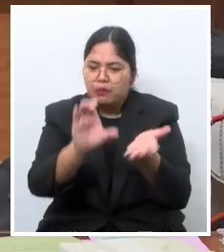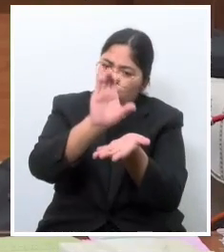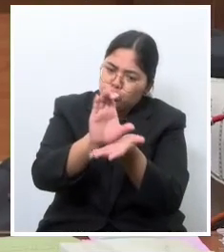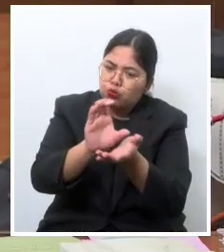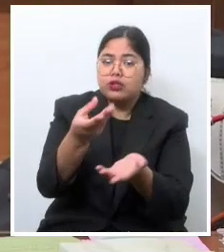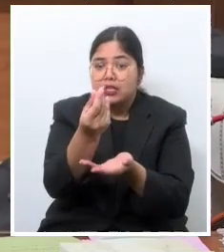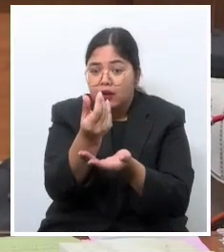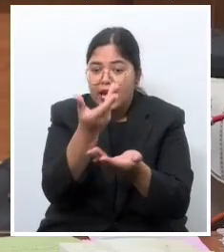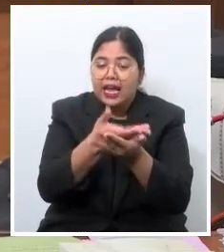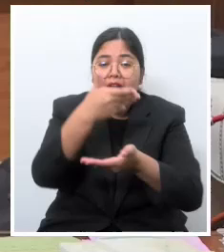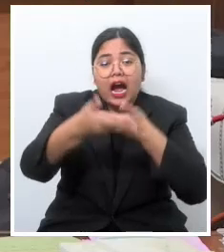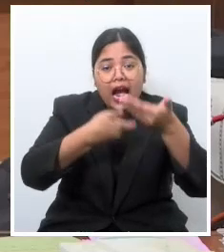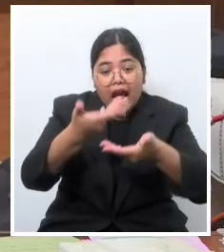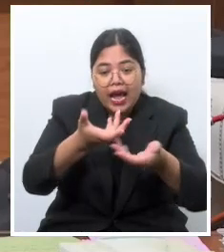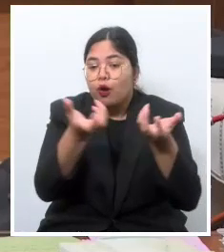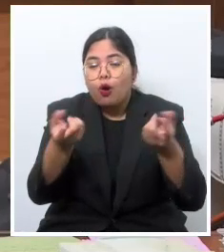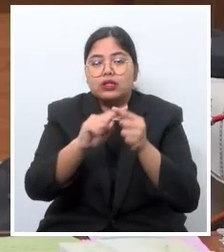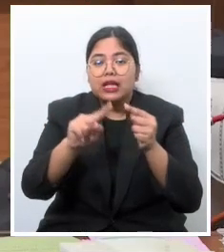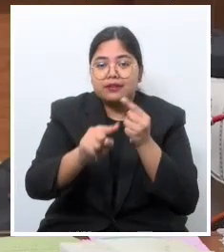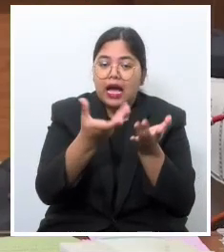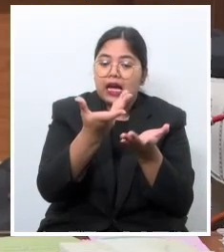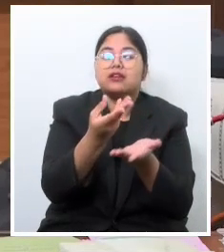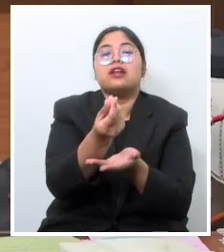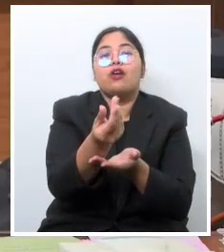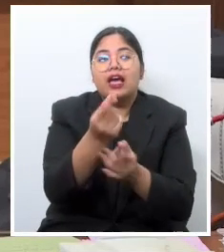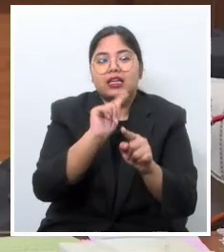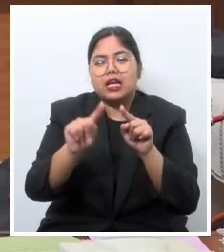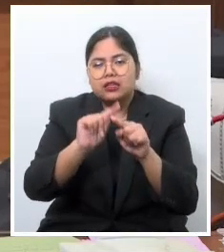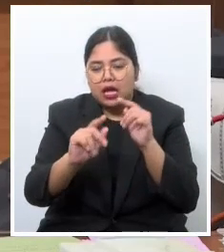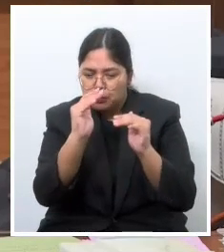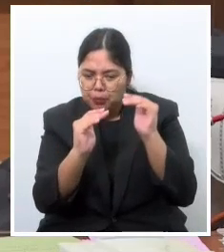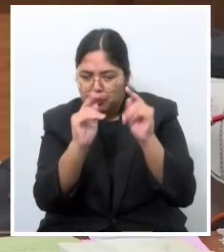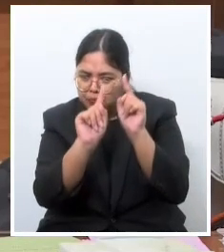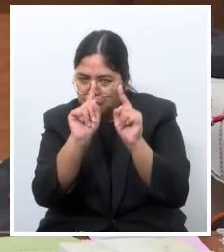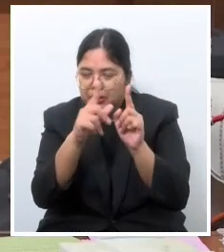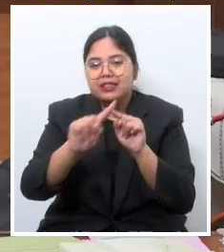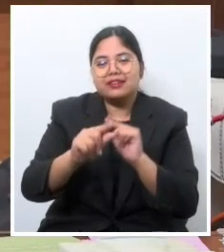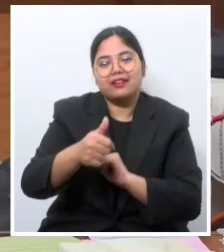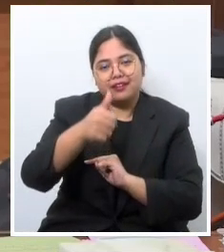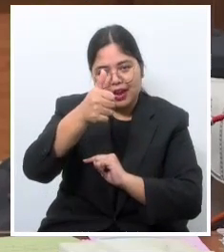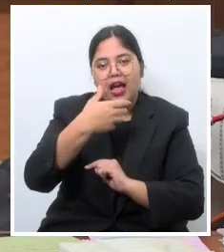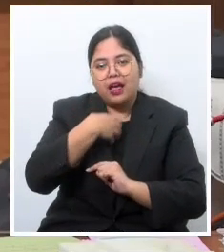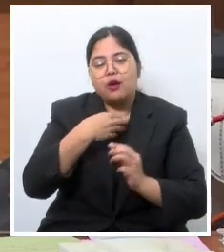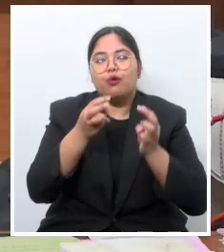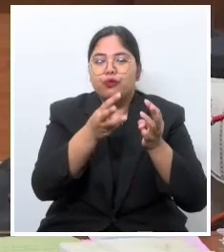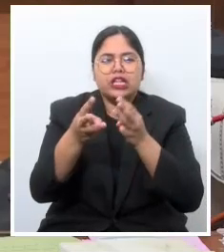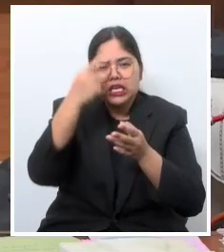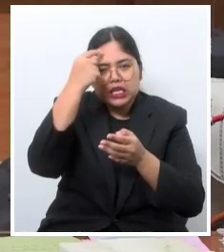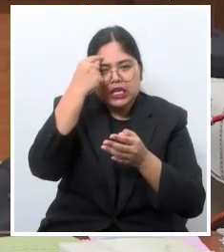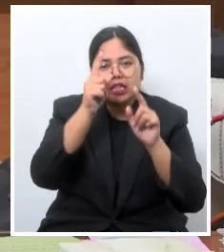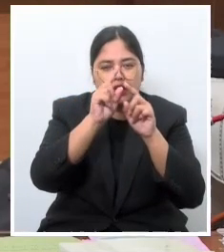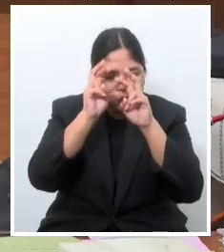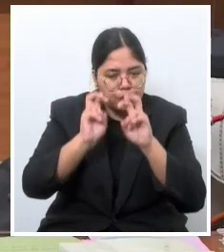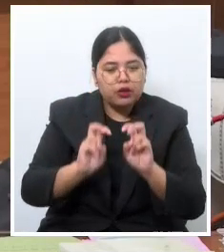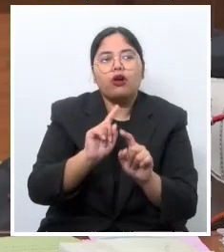ราคาตั้งขายรู้การสื่อสารในการจะค้าขายให้เกิดประโยชน์ซึ่งวันนี้ความรู้แหล่ง